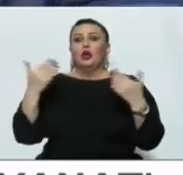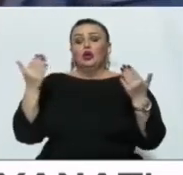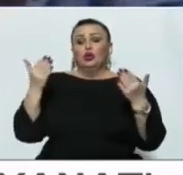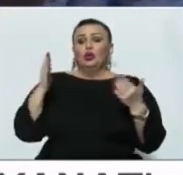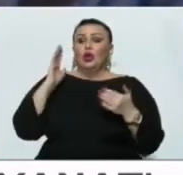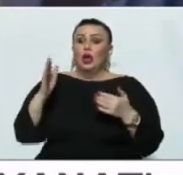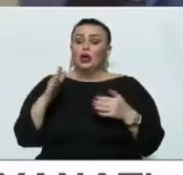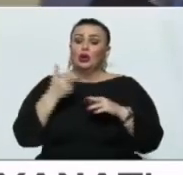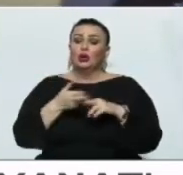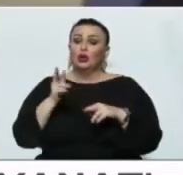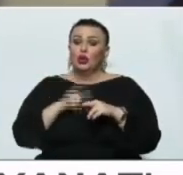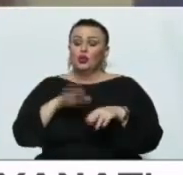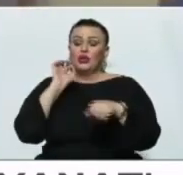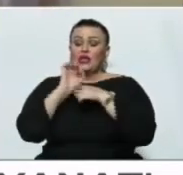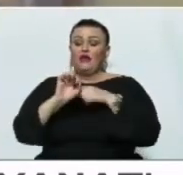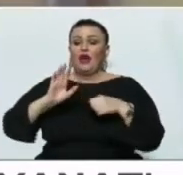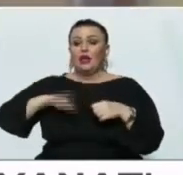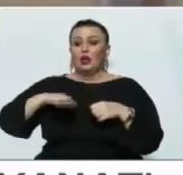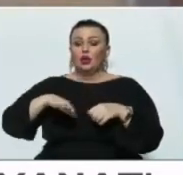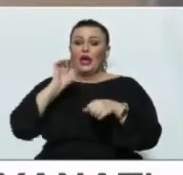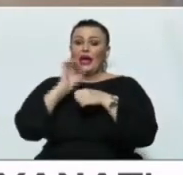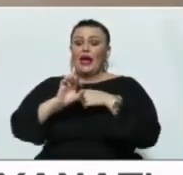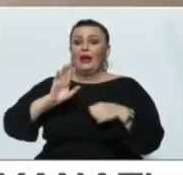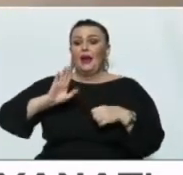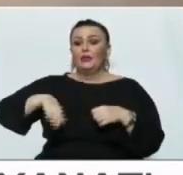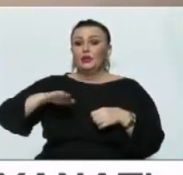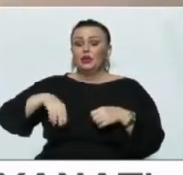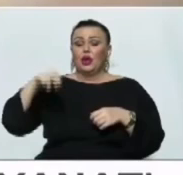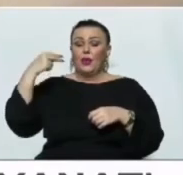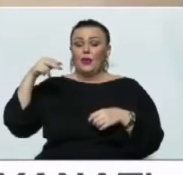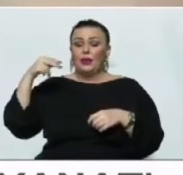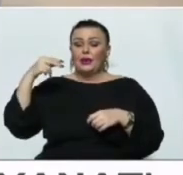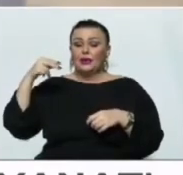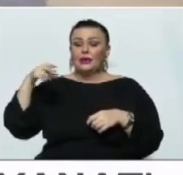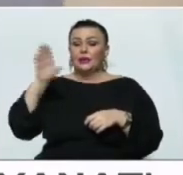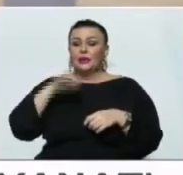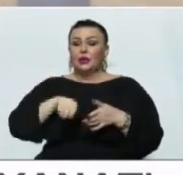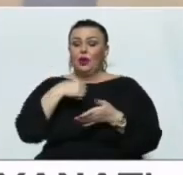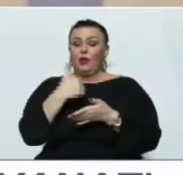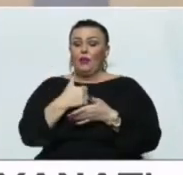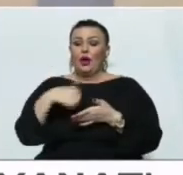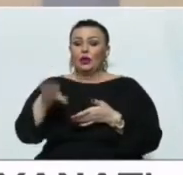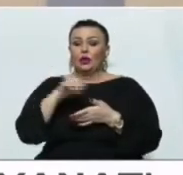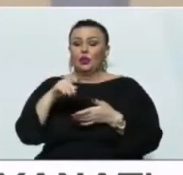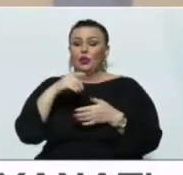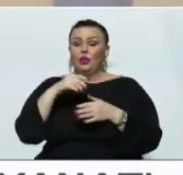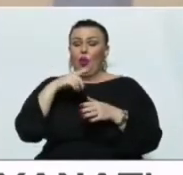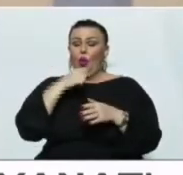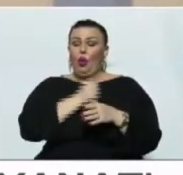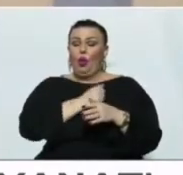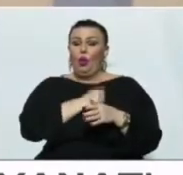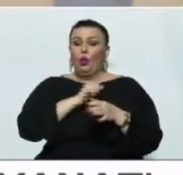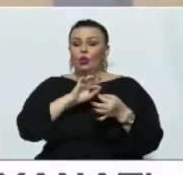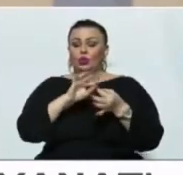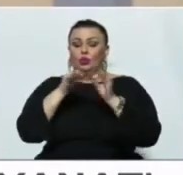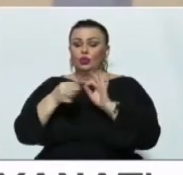ki, bu zəfərimizdən sonra, qələbəmizdən sonra cənab prezidentimizin başçılığı altında, müzəffər ordumuzun səyləri